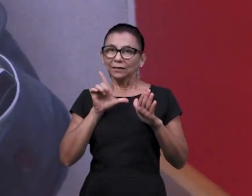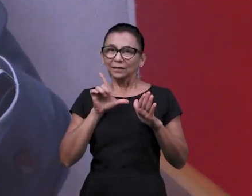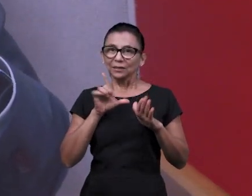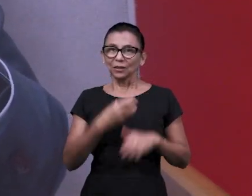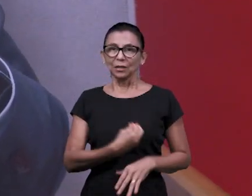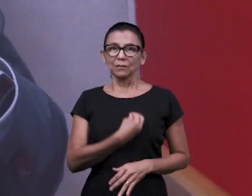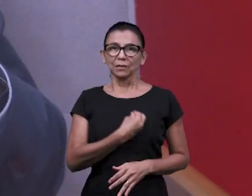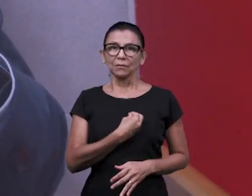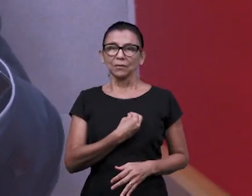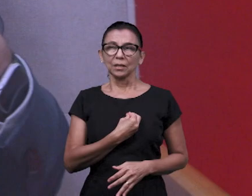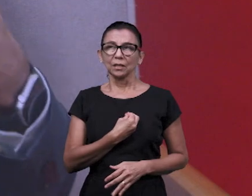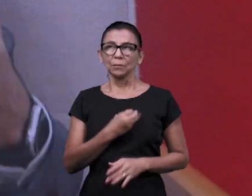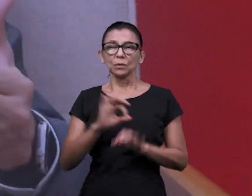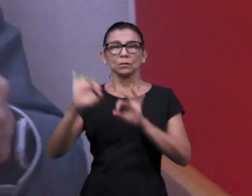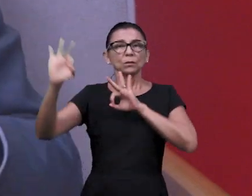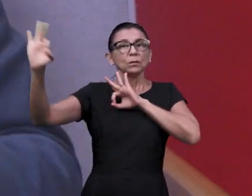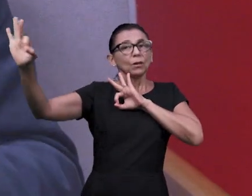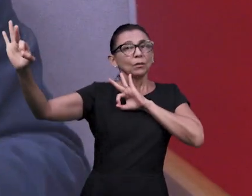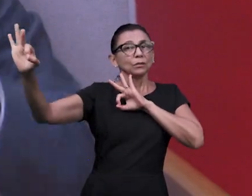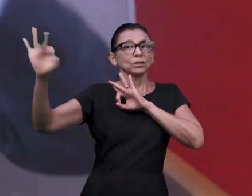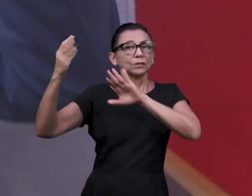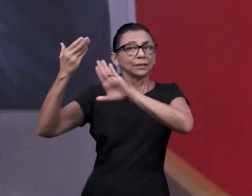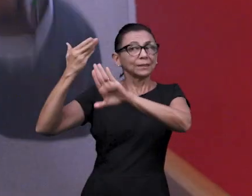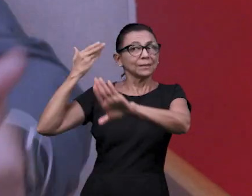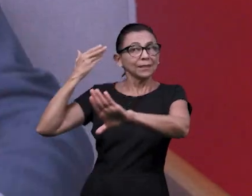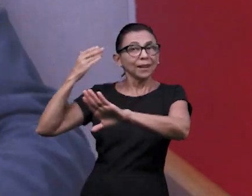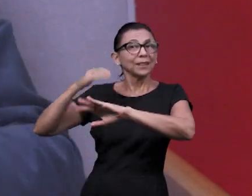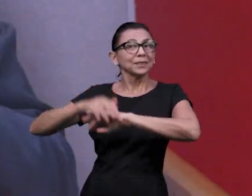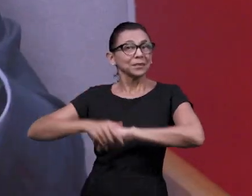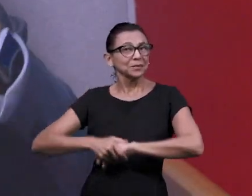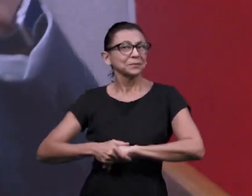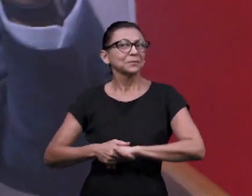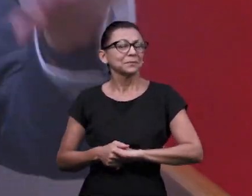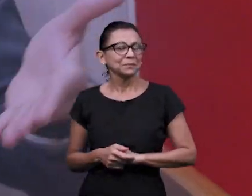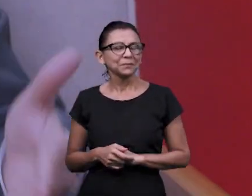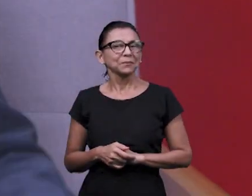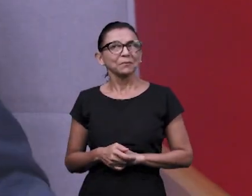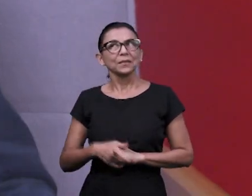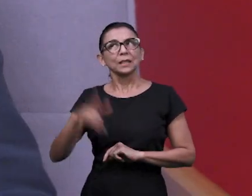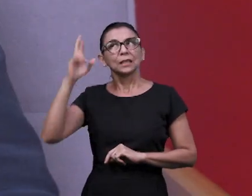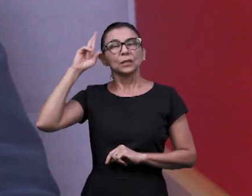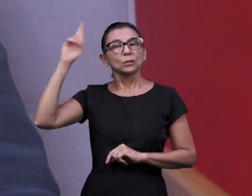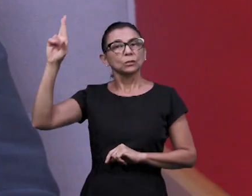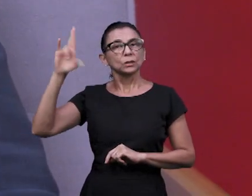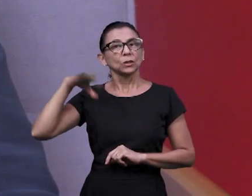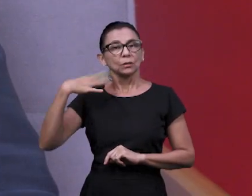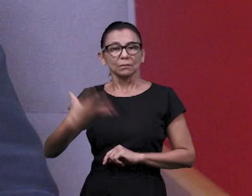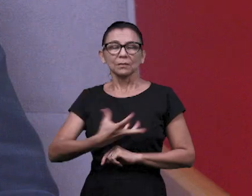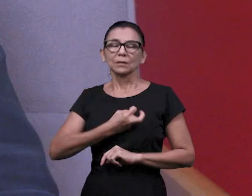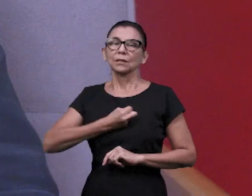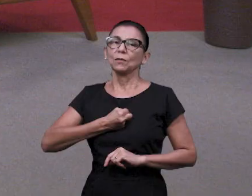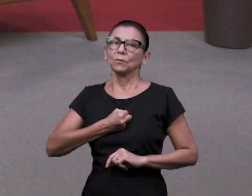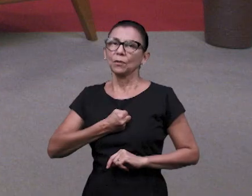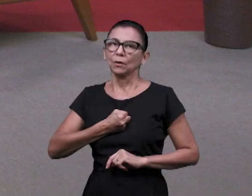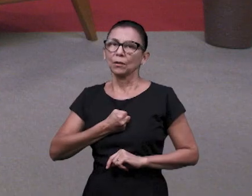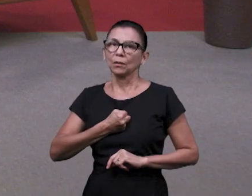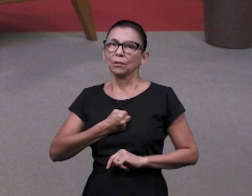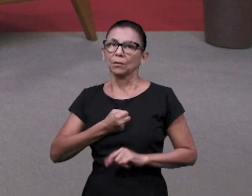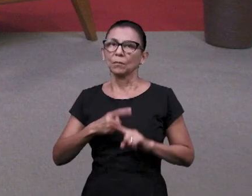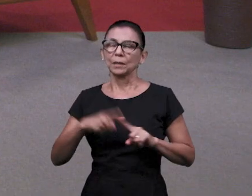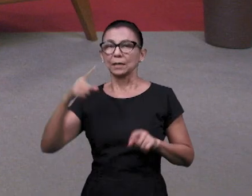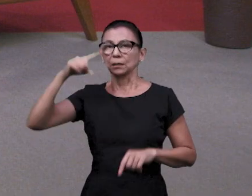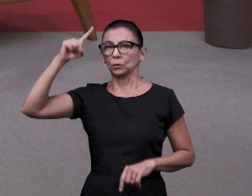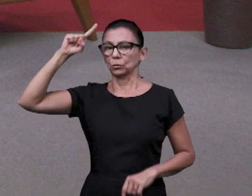nous étions éloignés. Un jour, le Seigneur a étendu sa main, nous a rachetés. Maintenant, ce rachat doit être confirmé tous les